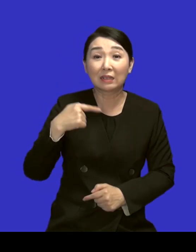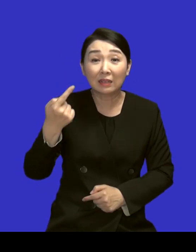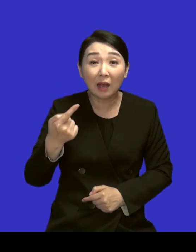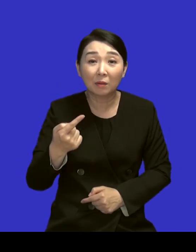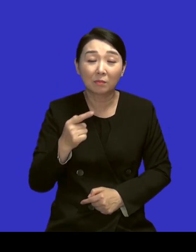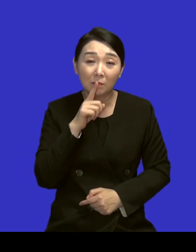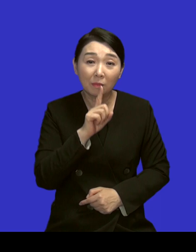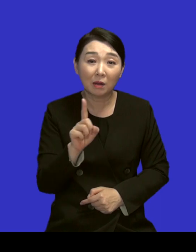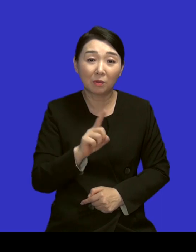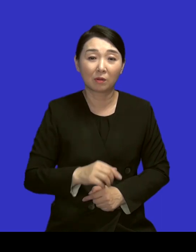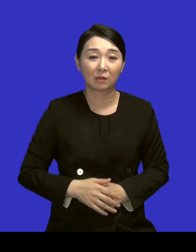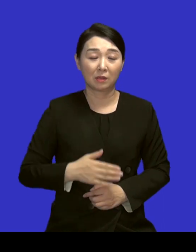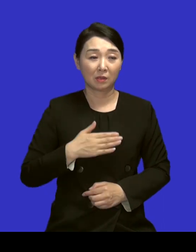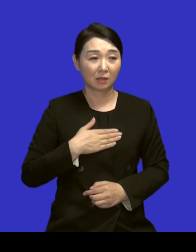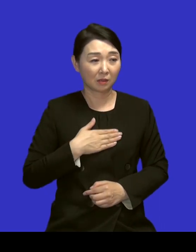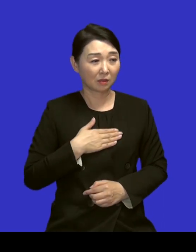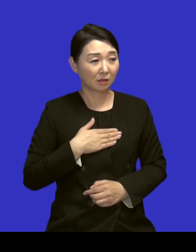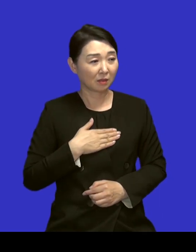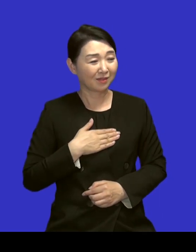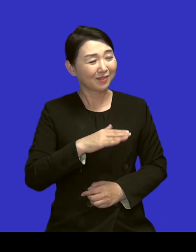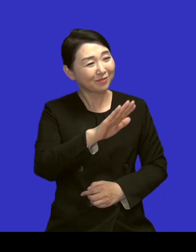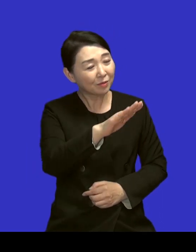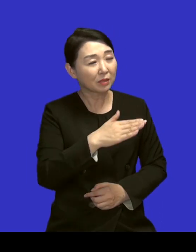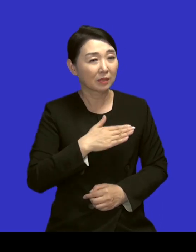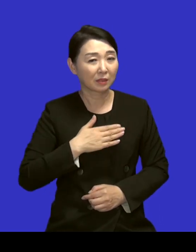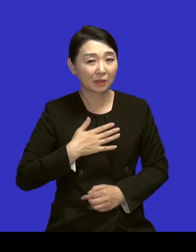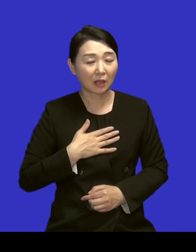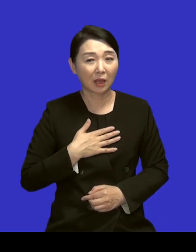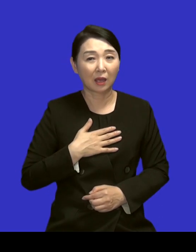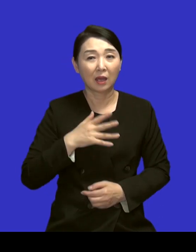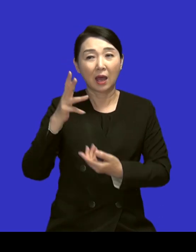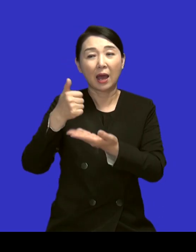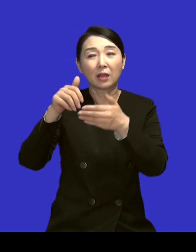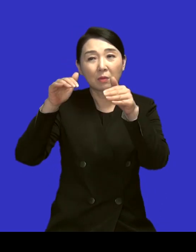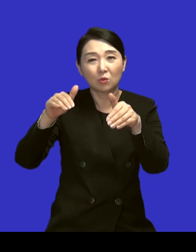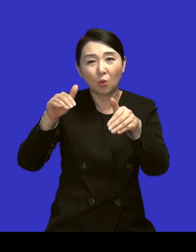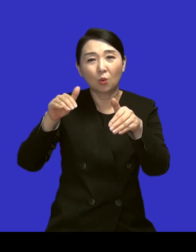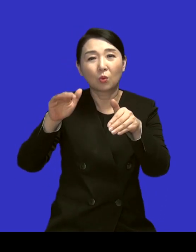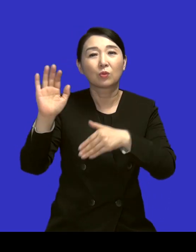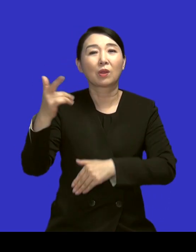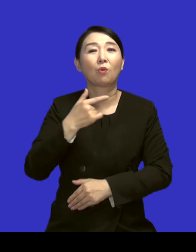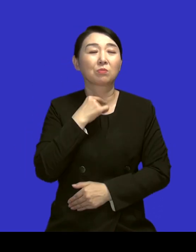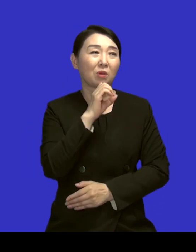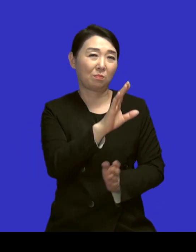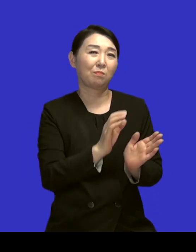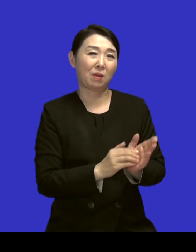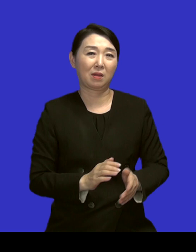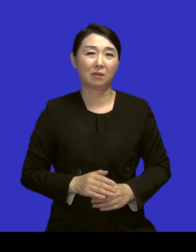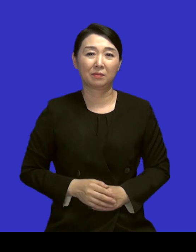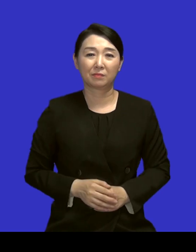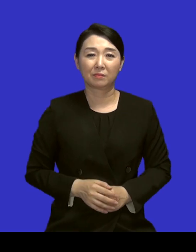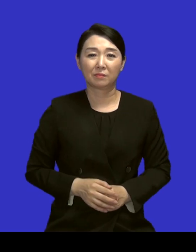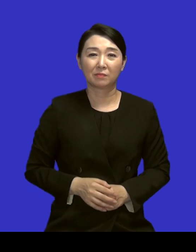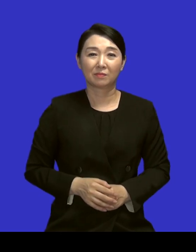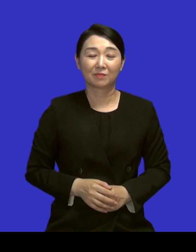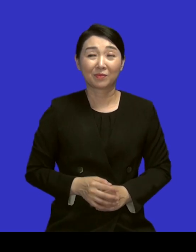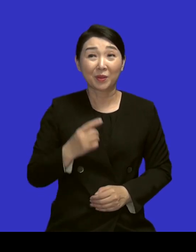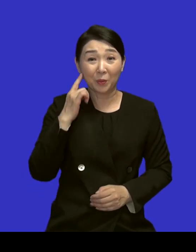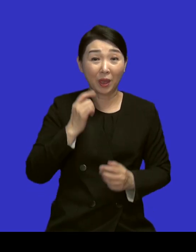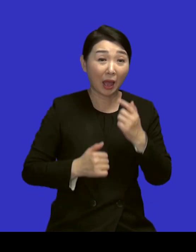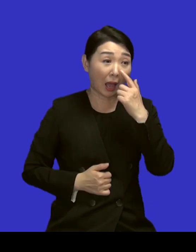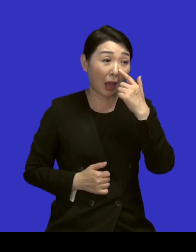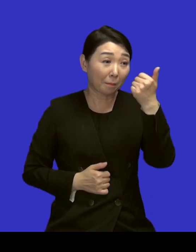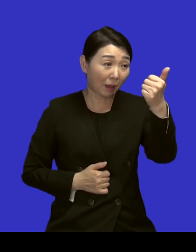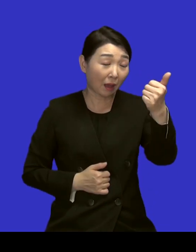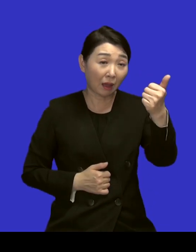했던 나 엄마 아빠 저 주의 종이 되고 싶어요 라는 말이었어요. 아빠가